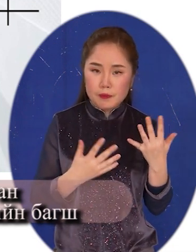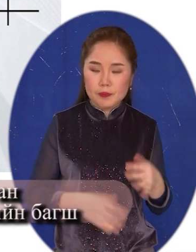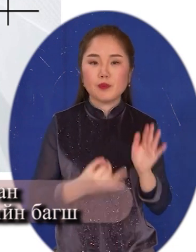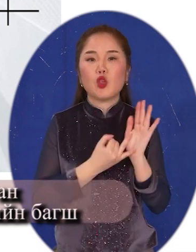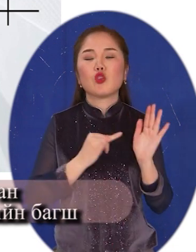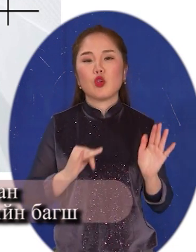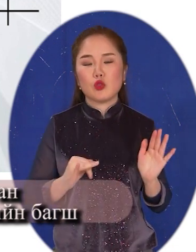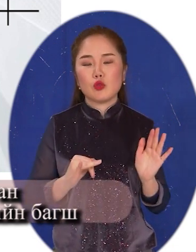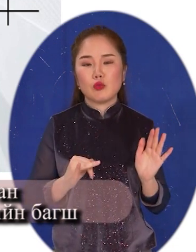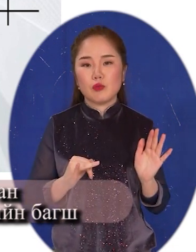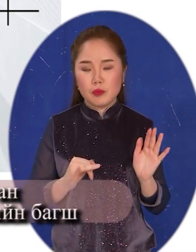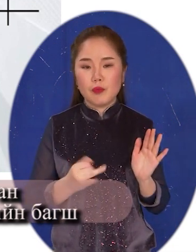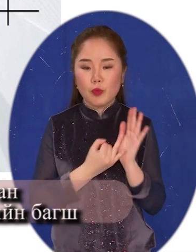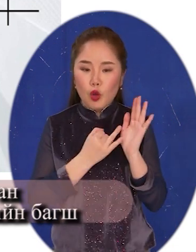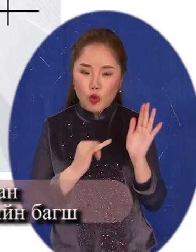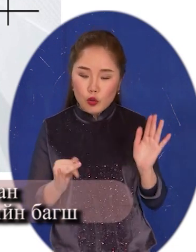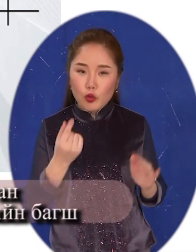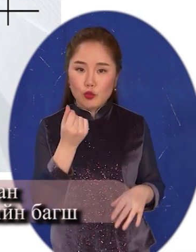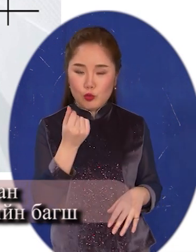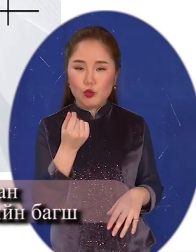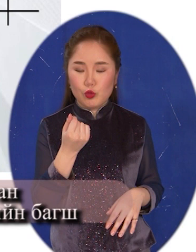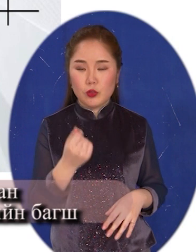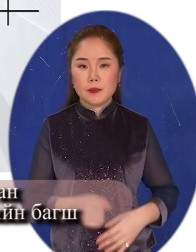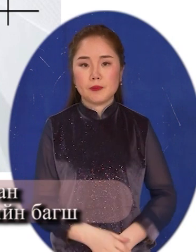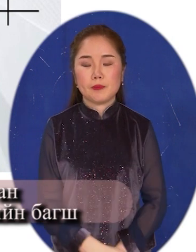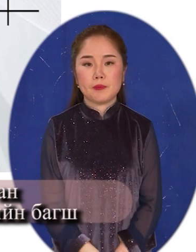Kelesi 100-di qosayık. 700.